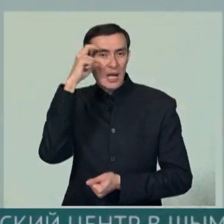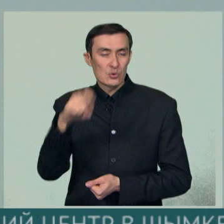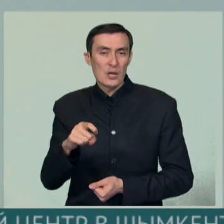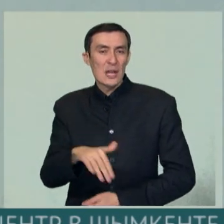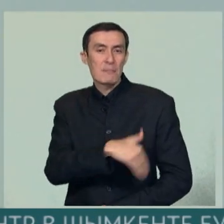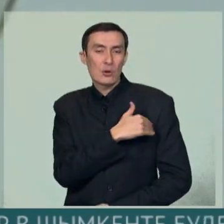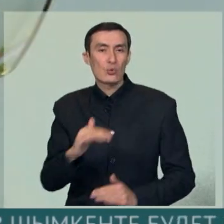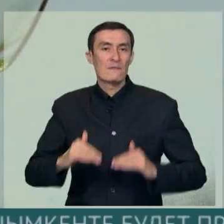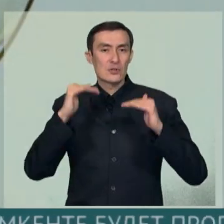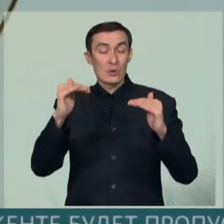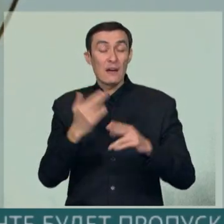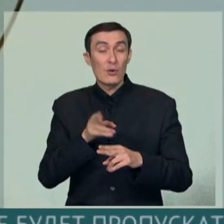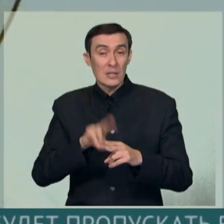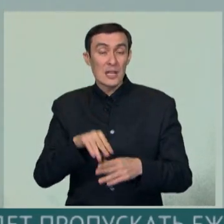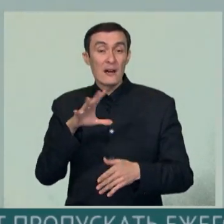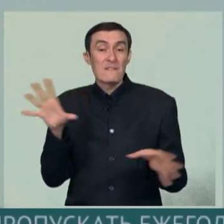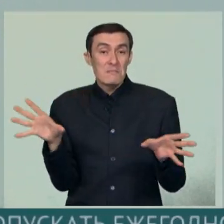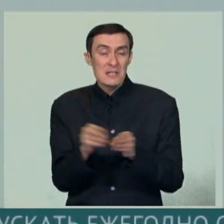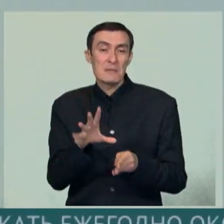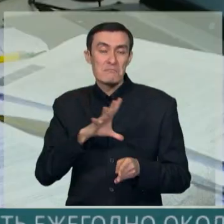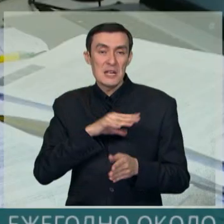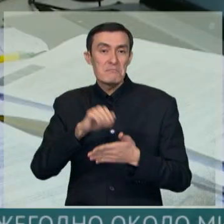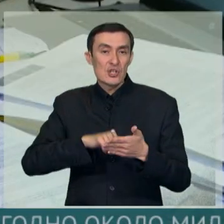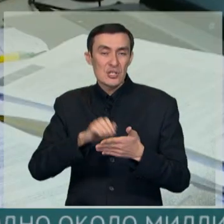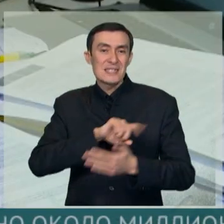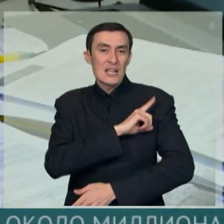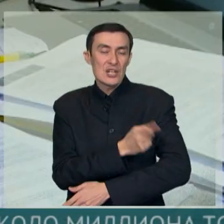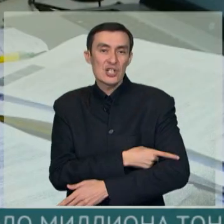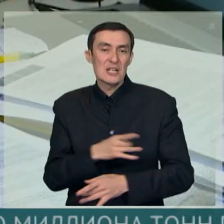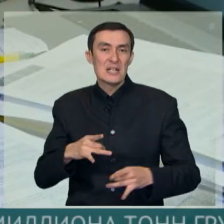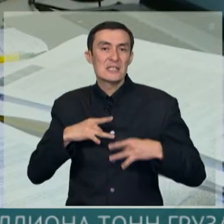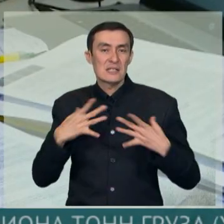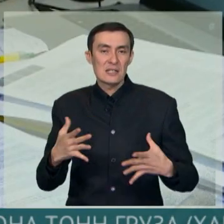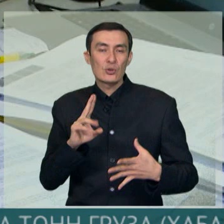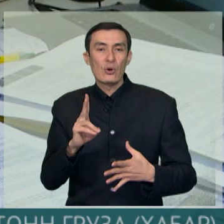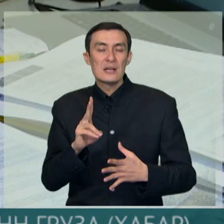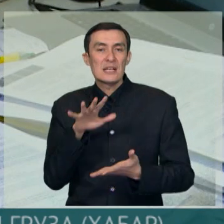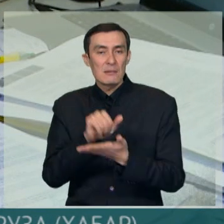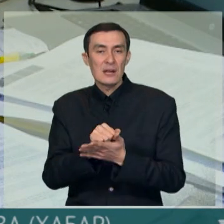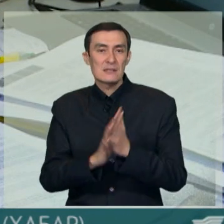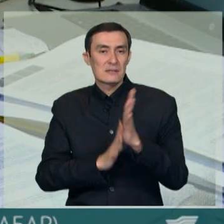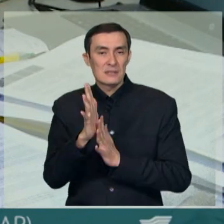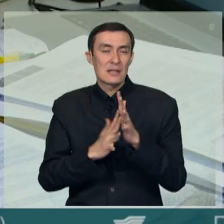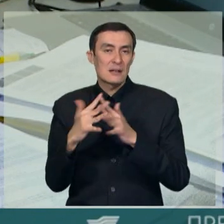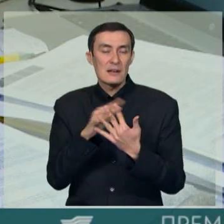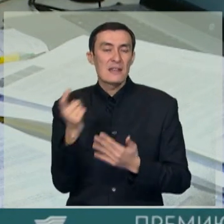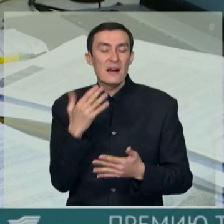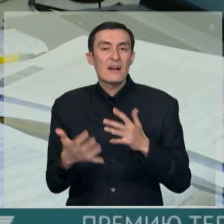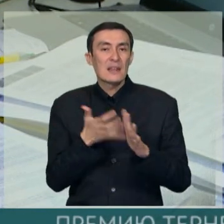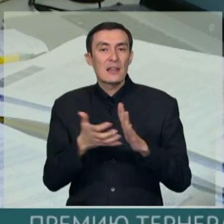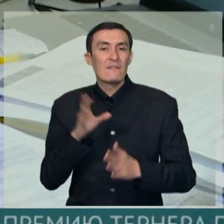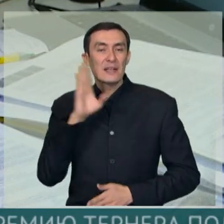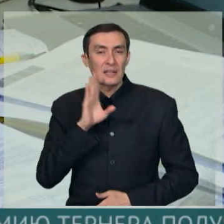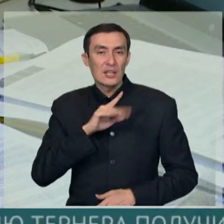высокие температуры, два этих фактора вместе спровоцировали сильнейший стресс для всех выращиваемых в стране культур. Не хватало дождей и